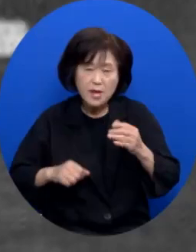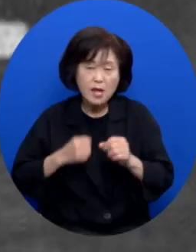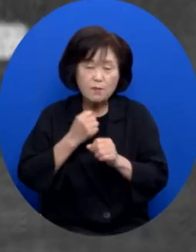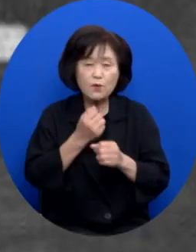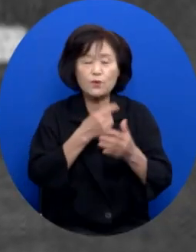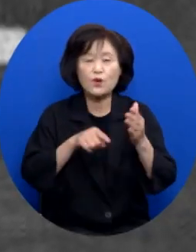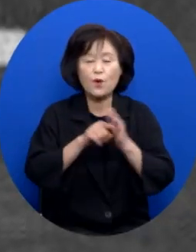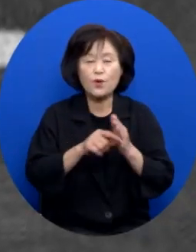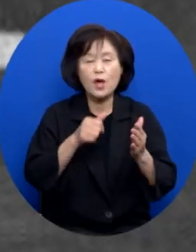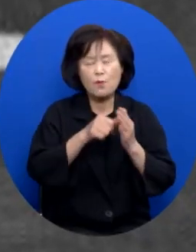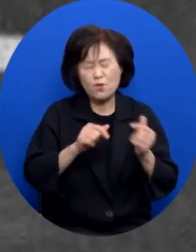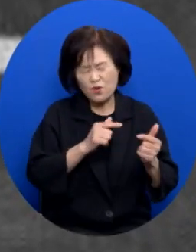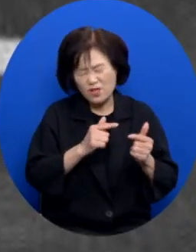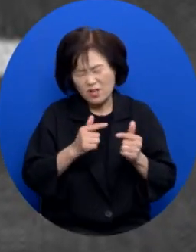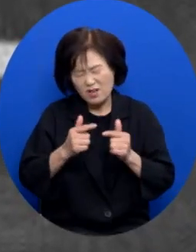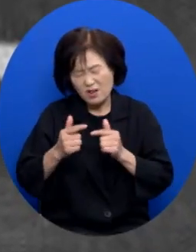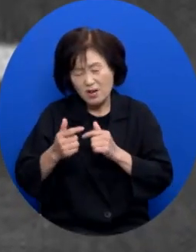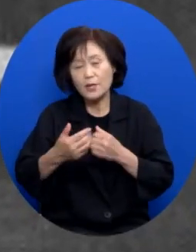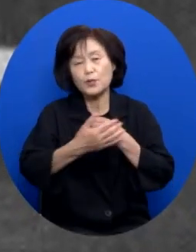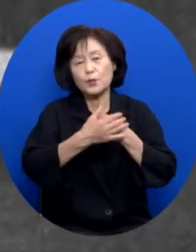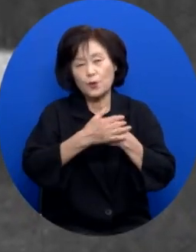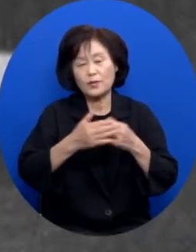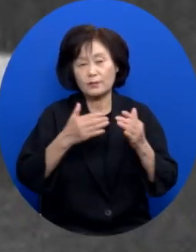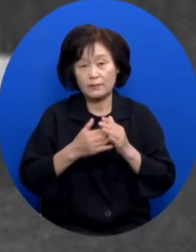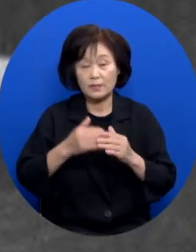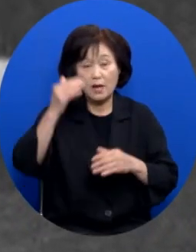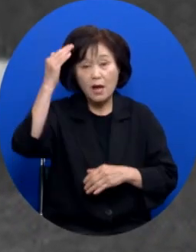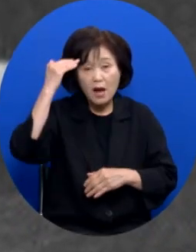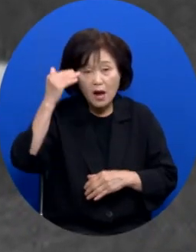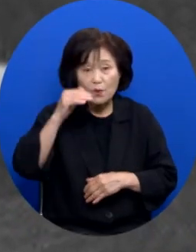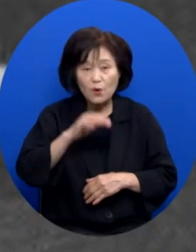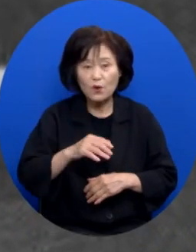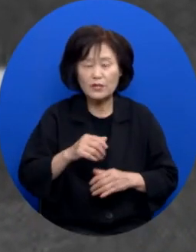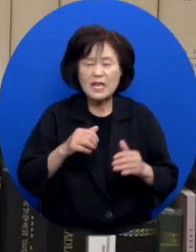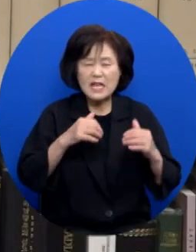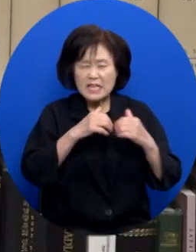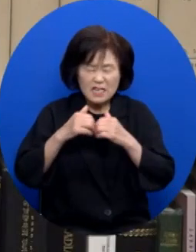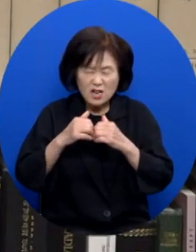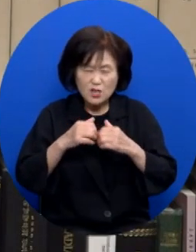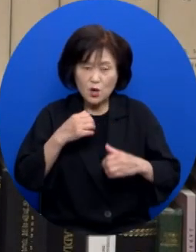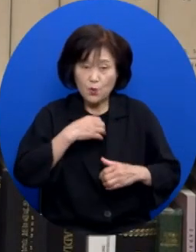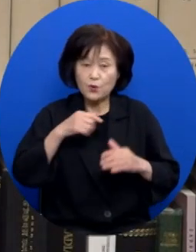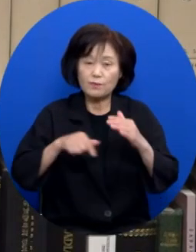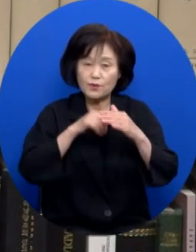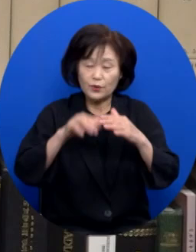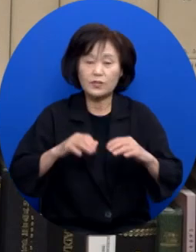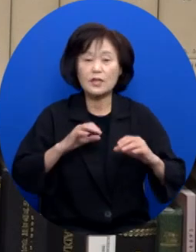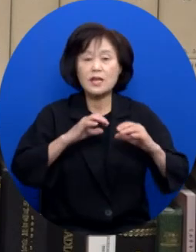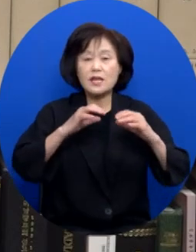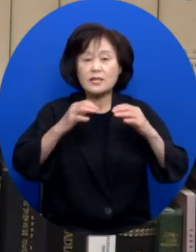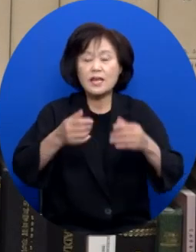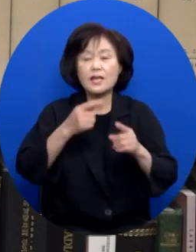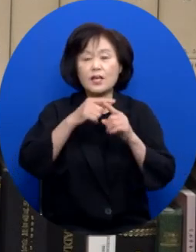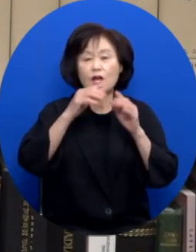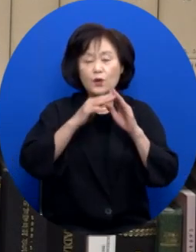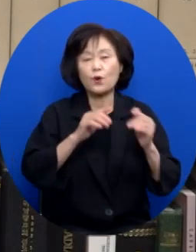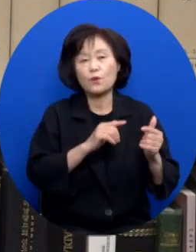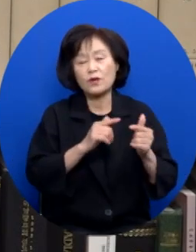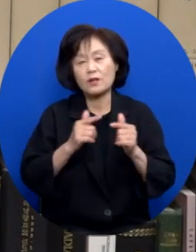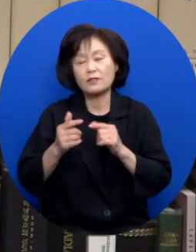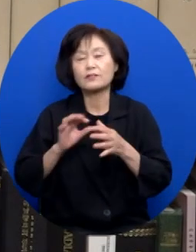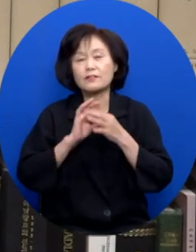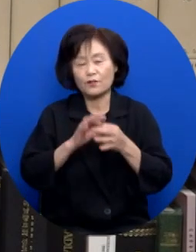지원을 아끼지 않았습니다 한국은 전쟁의 위기 속에서도 오히려 세계의 교회를